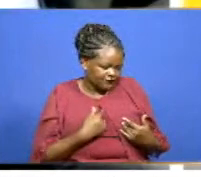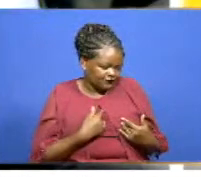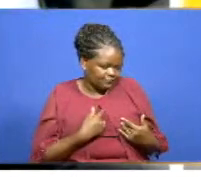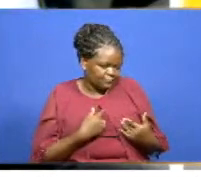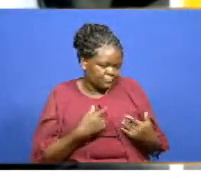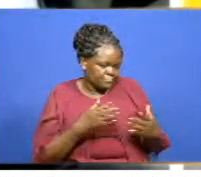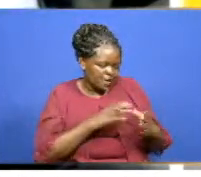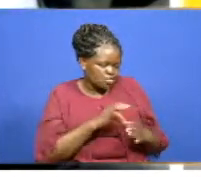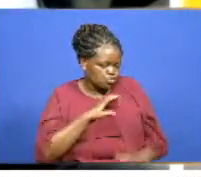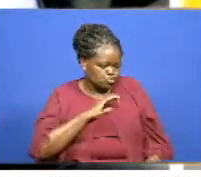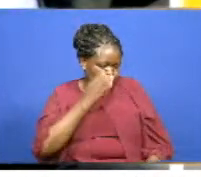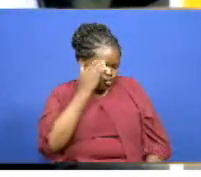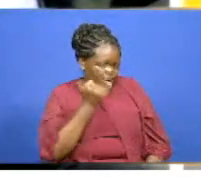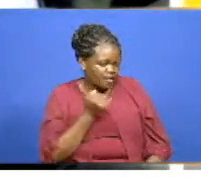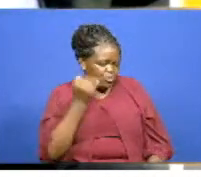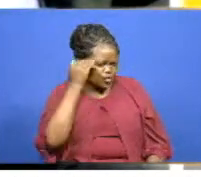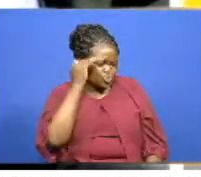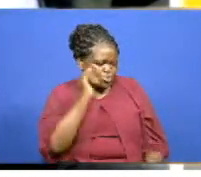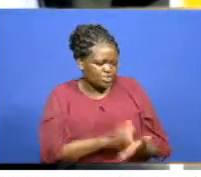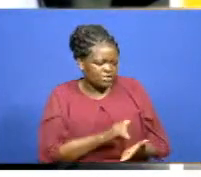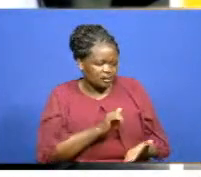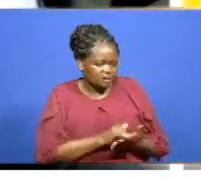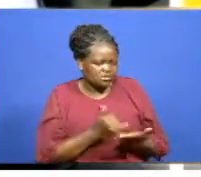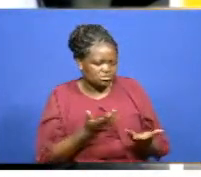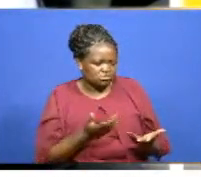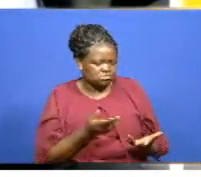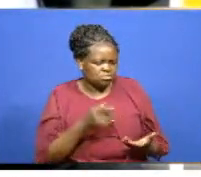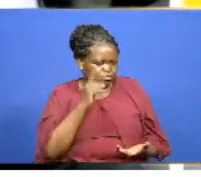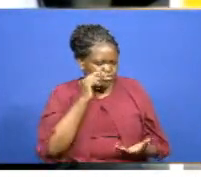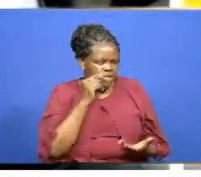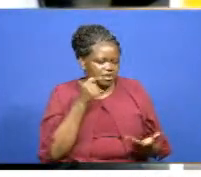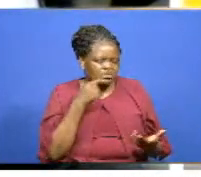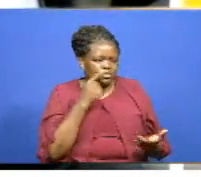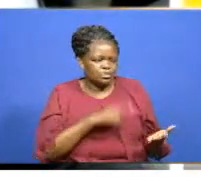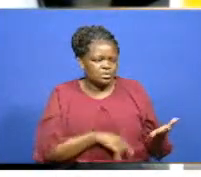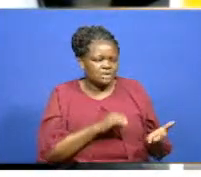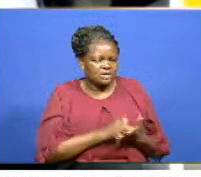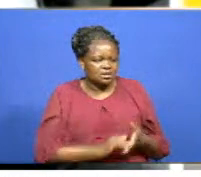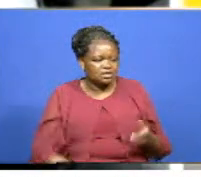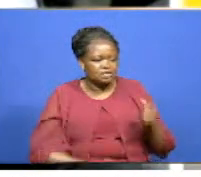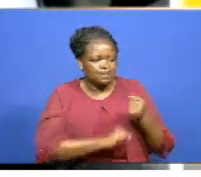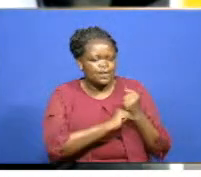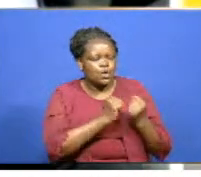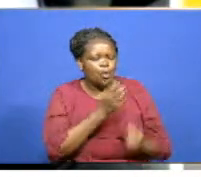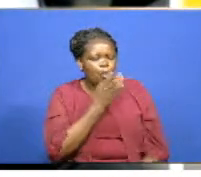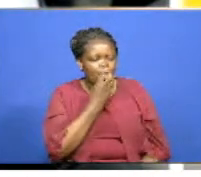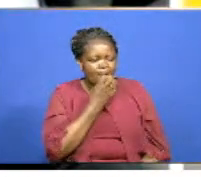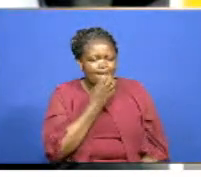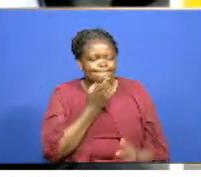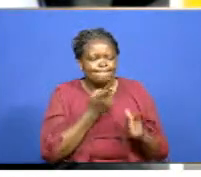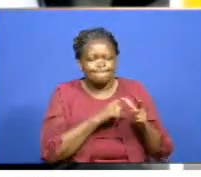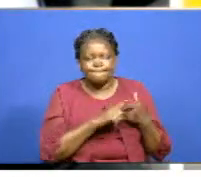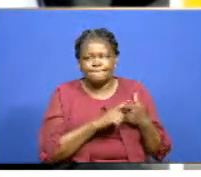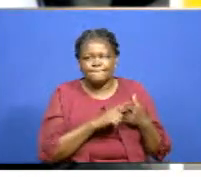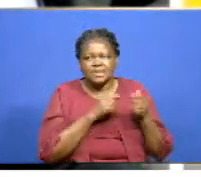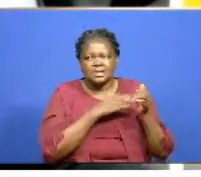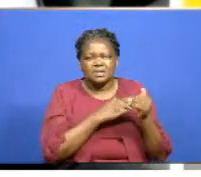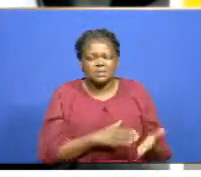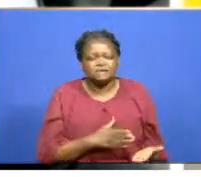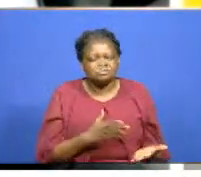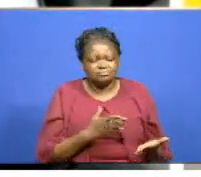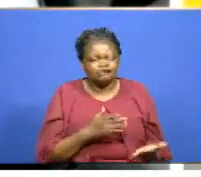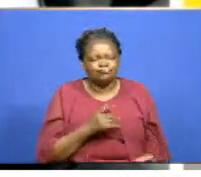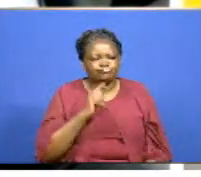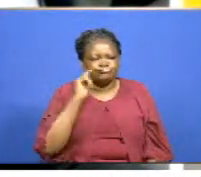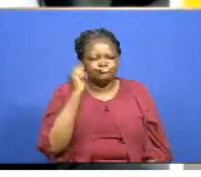chao? Manake tunachofahamu ni kwamba unapata ya kwamba upande wa pwani leo hii unasema ya kwamba unaunga mkono ODM, unapata ya kwamba viongozi pengine wa Mlima